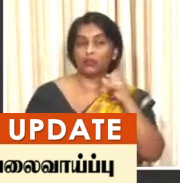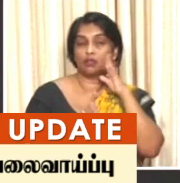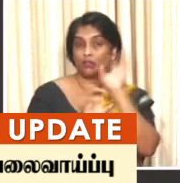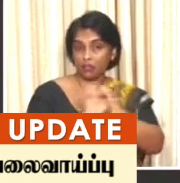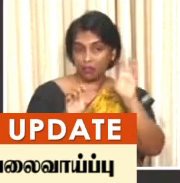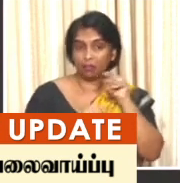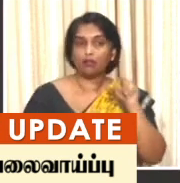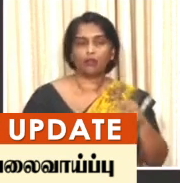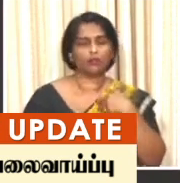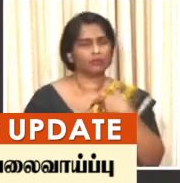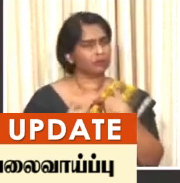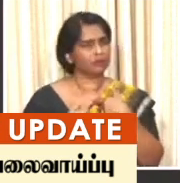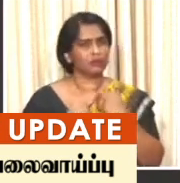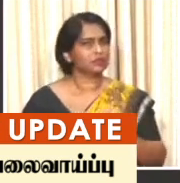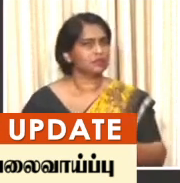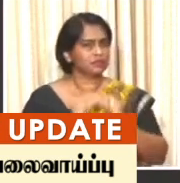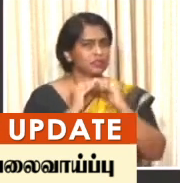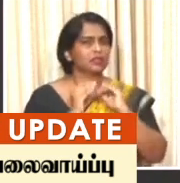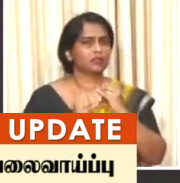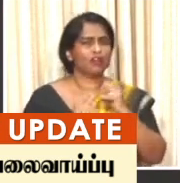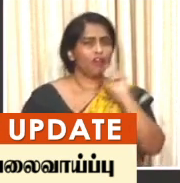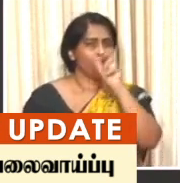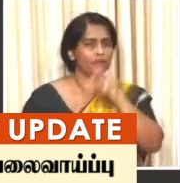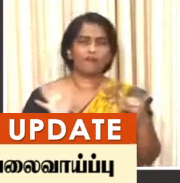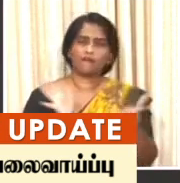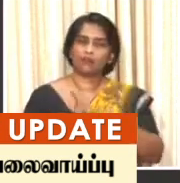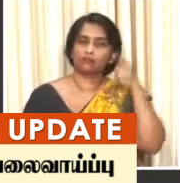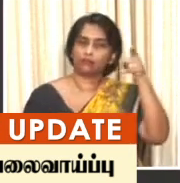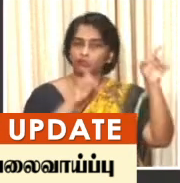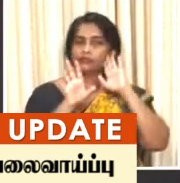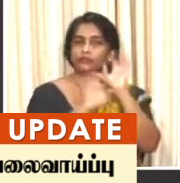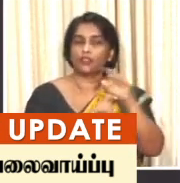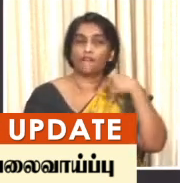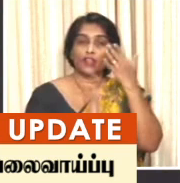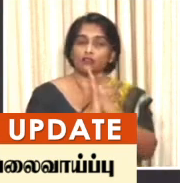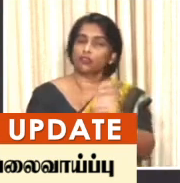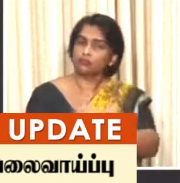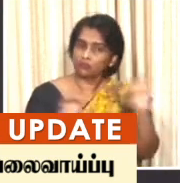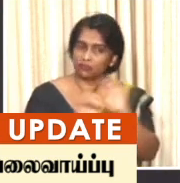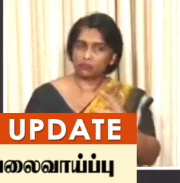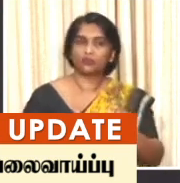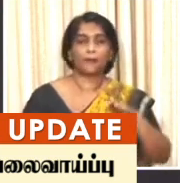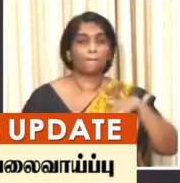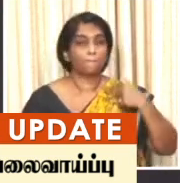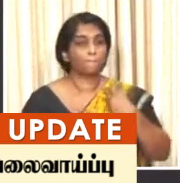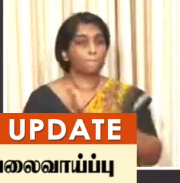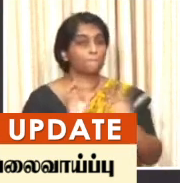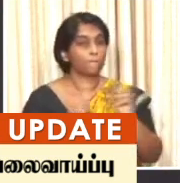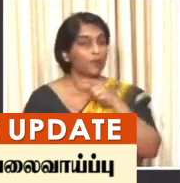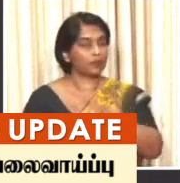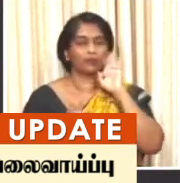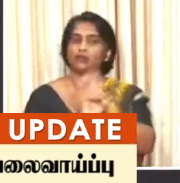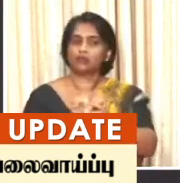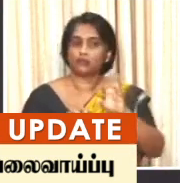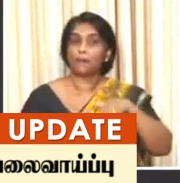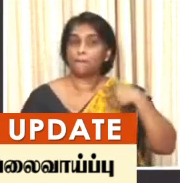කියන කාරණාව අපේ සංවර්ධන නිලධාරීන් හරහා ගම් මට්ටමින් දැනුවත් කරනවා. සමාජ මාධ්‍ය හරහා දැනුවත් කරනවා. ප්‍රධාන මාධ්‍ය ජාලා හරහා දැනුවත්